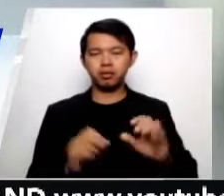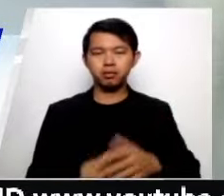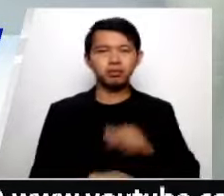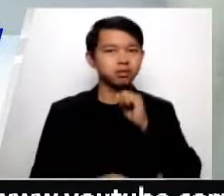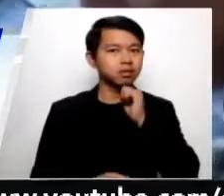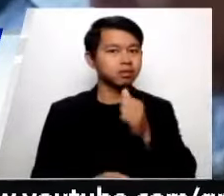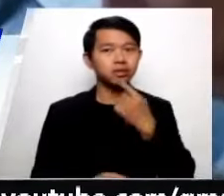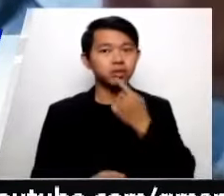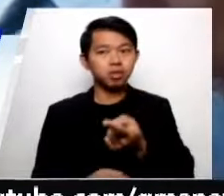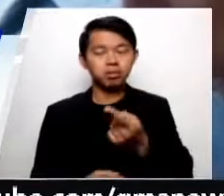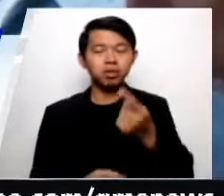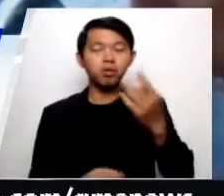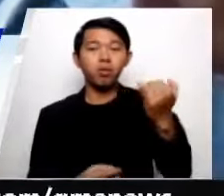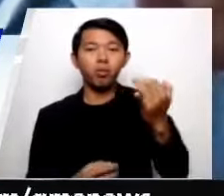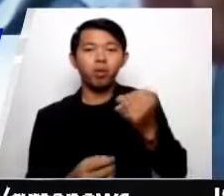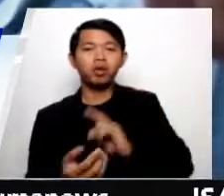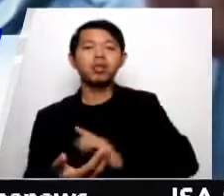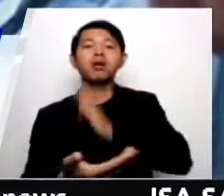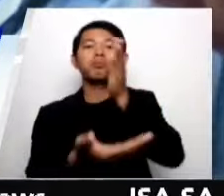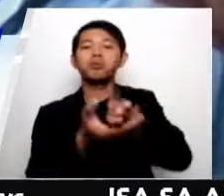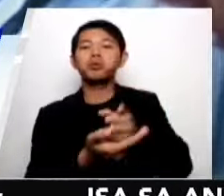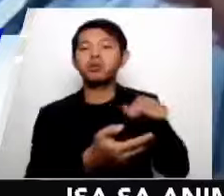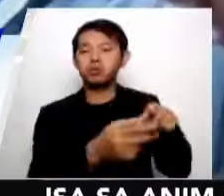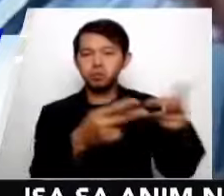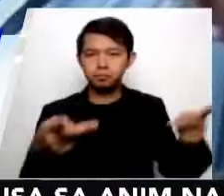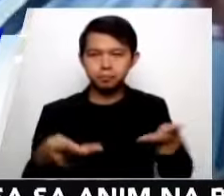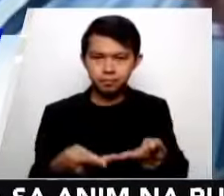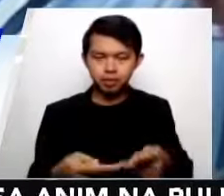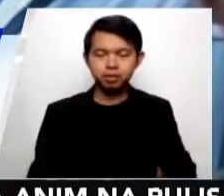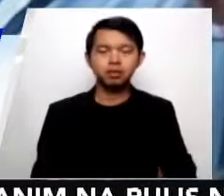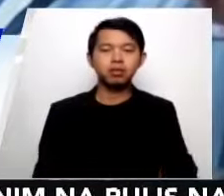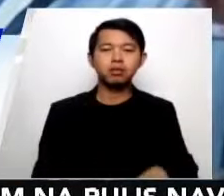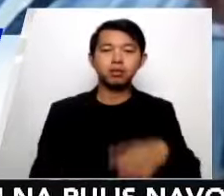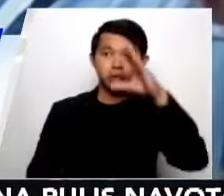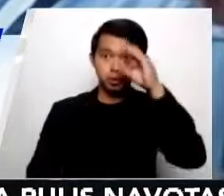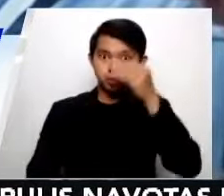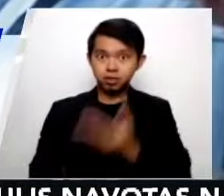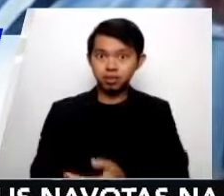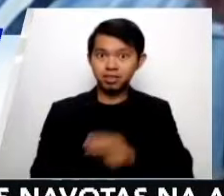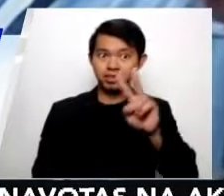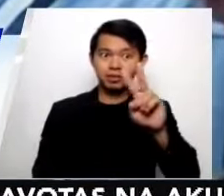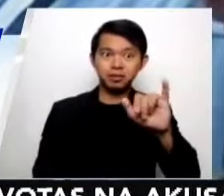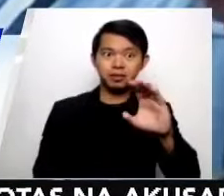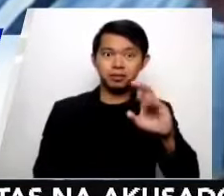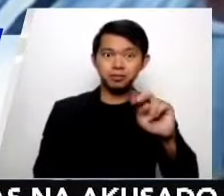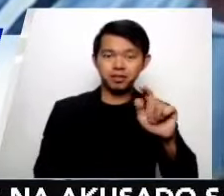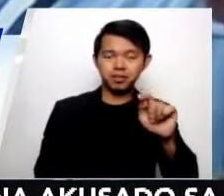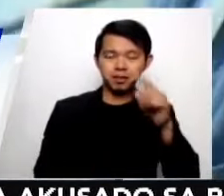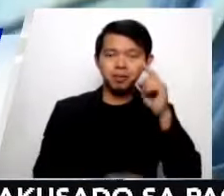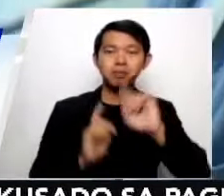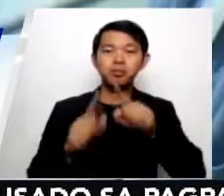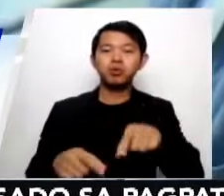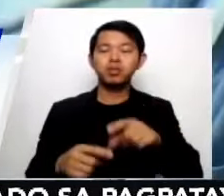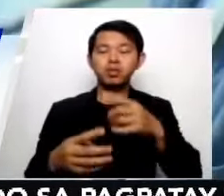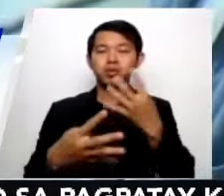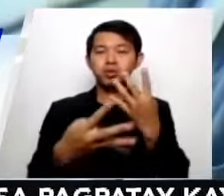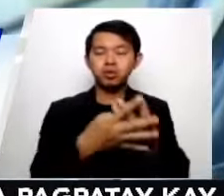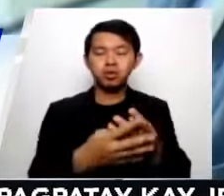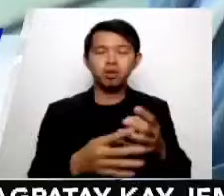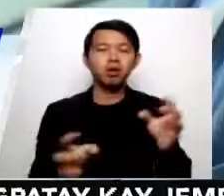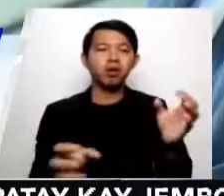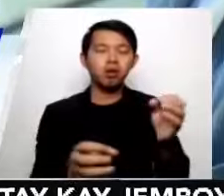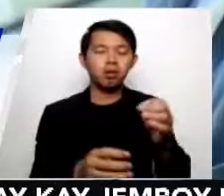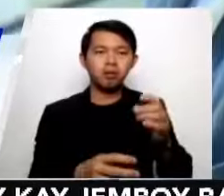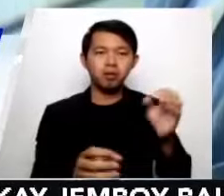pagpunta nyo doon. Ang anak ni Vicente pumunta raw sa presinto para hanapin ang tatay niya. Pero ikinulong din daw siya. Anong kaso?